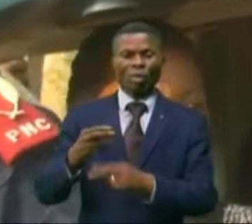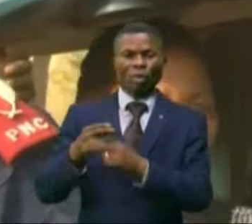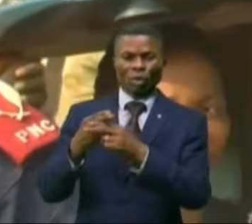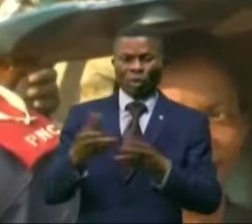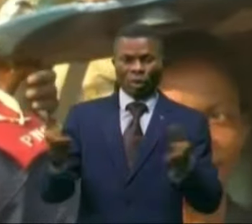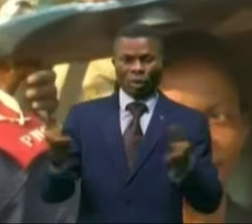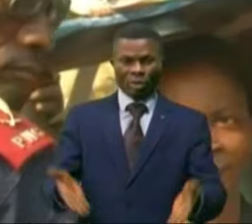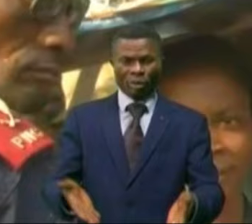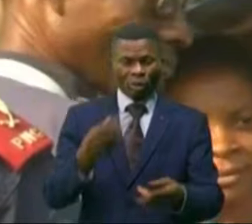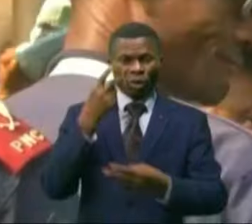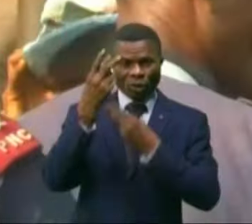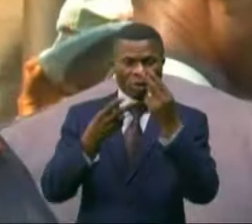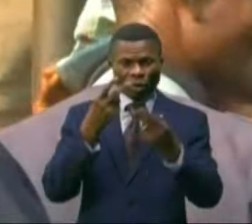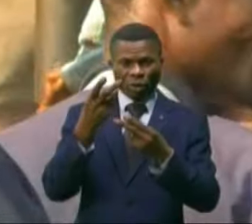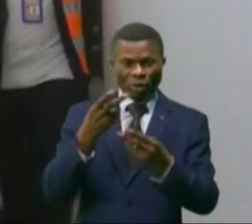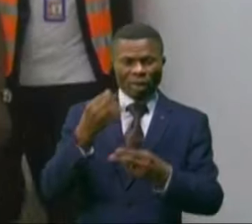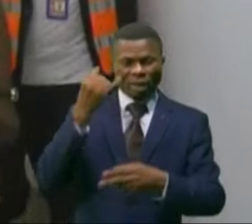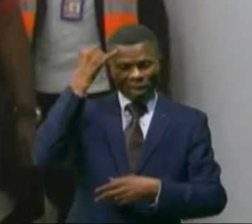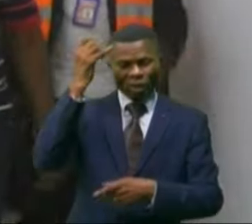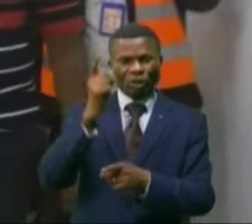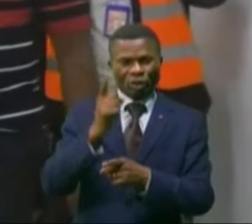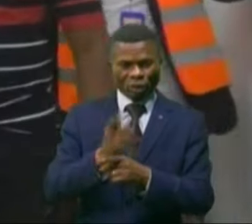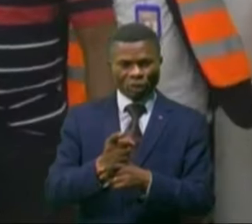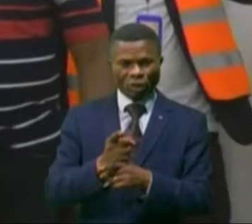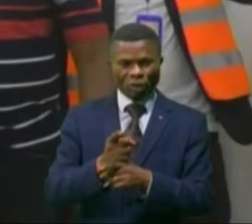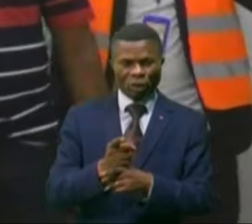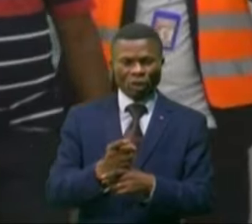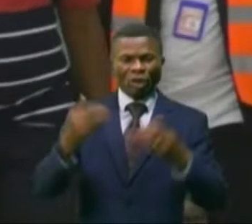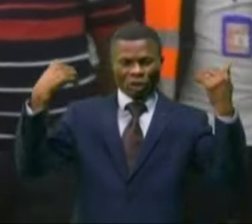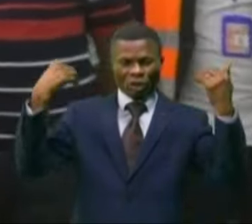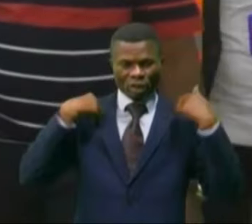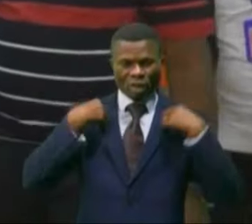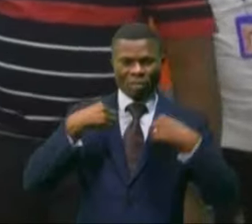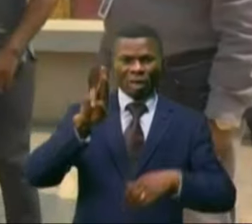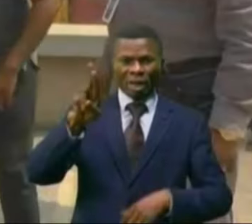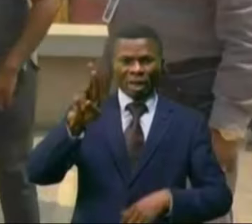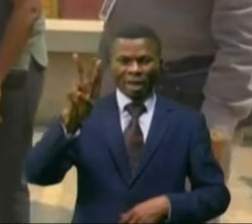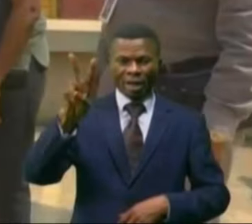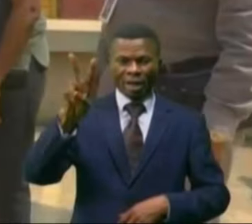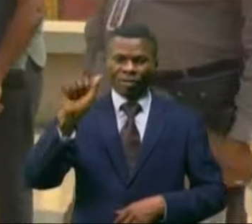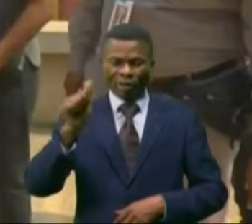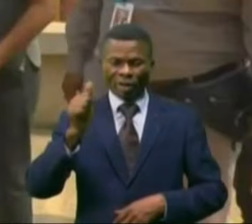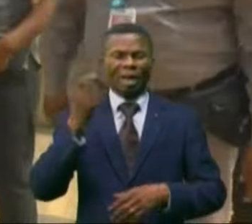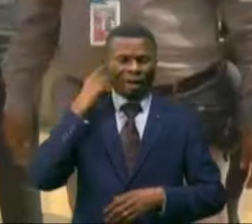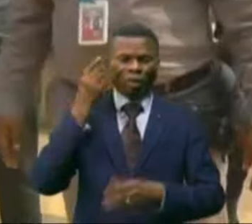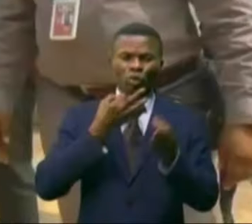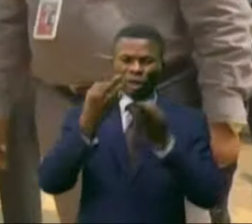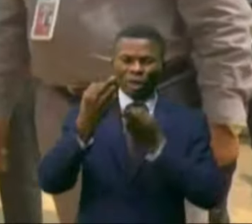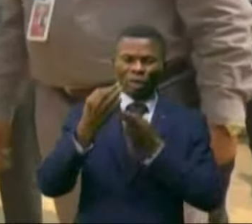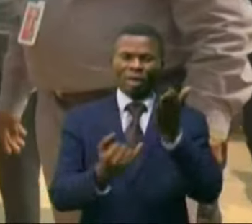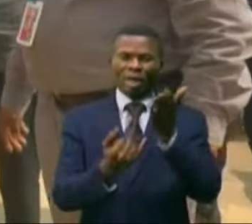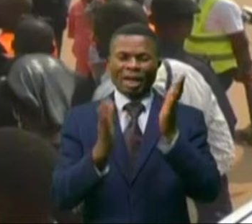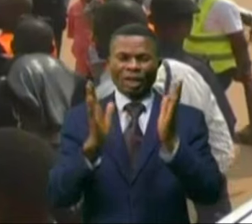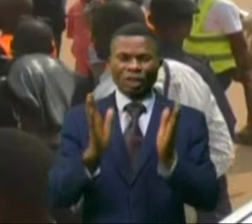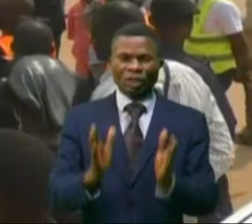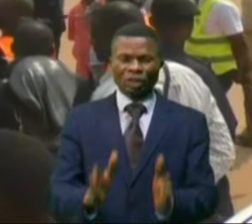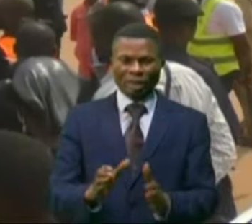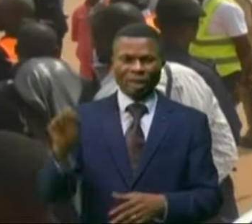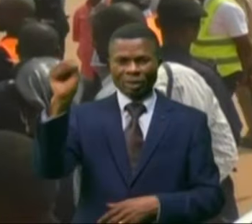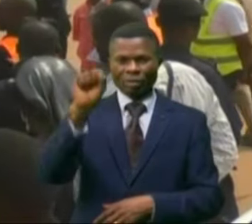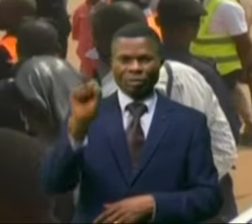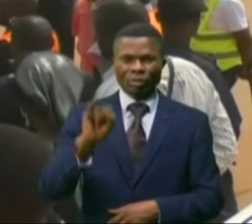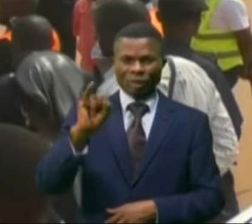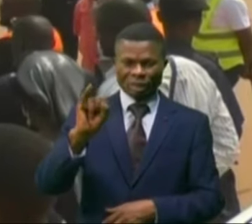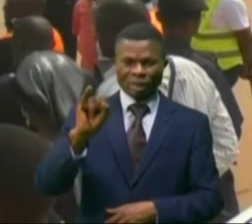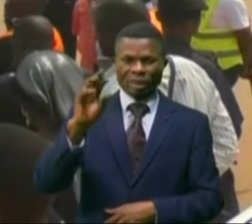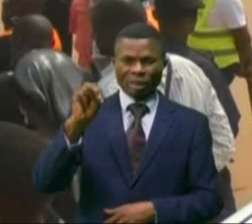a visité, guidé par les commandants de la RVA Romé Chinyama et sous les explications de l'ingénieur Simon Angui, les nouveaux